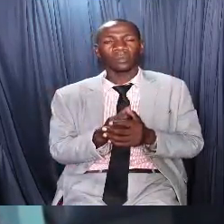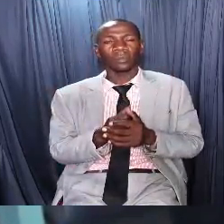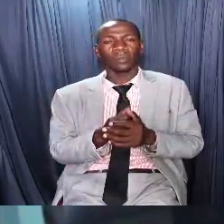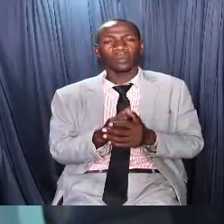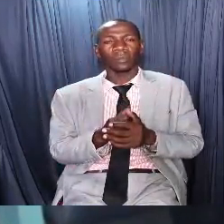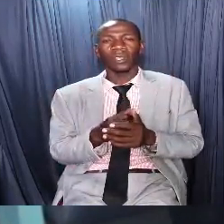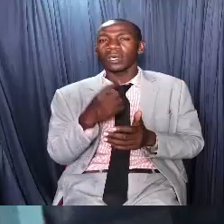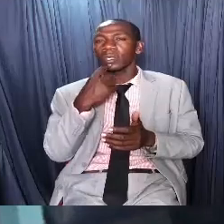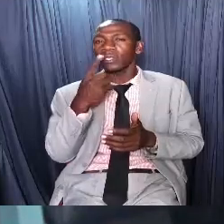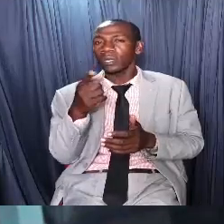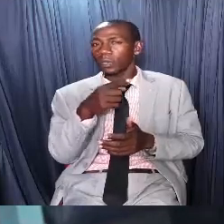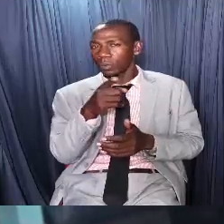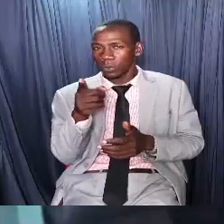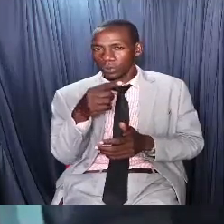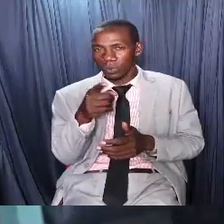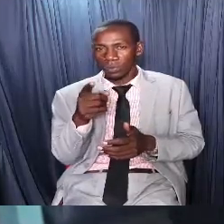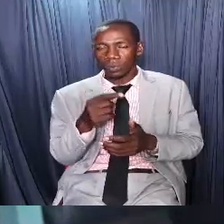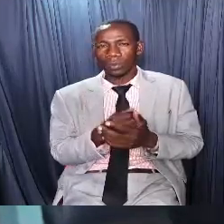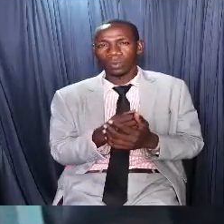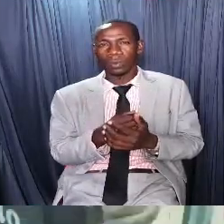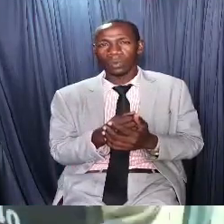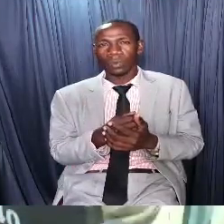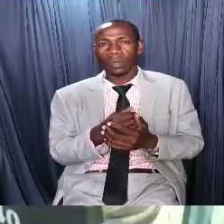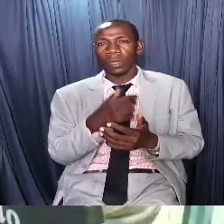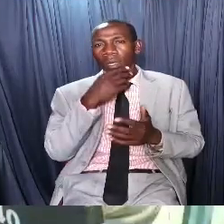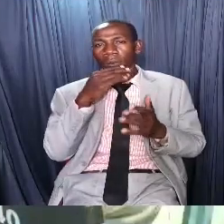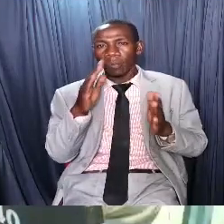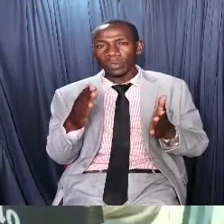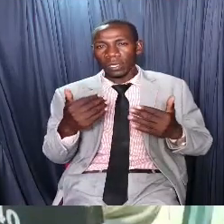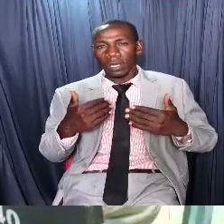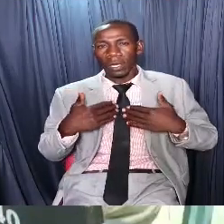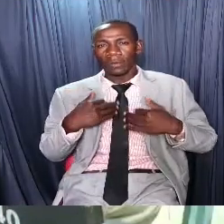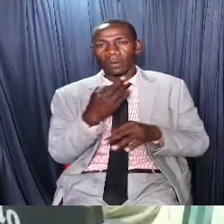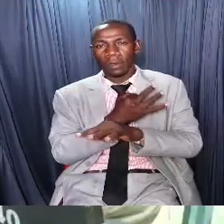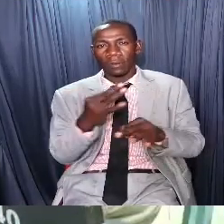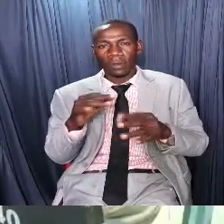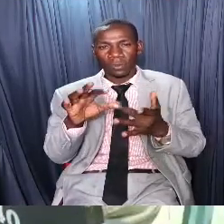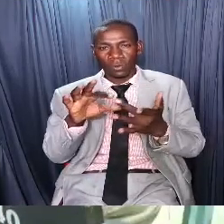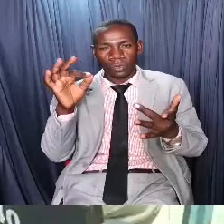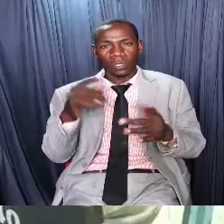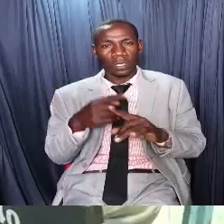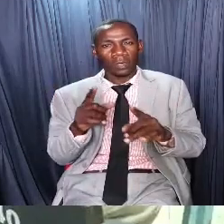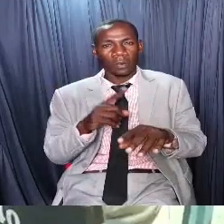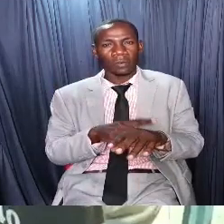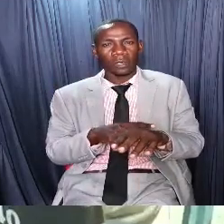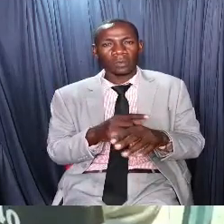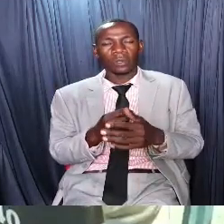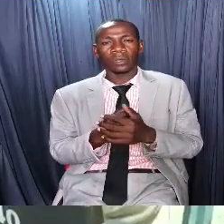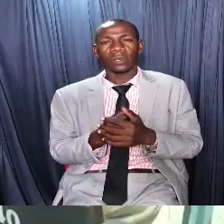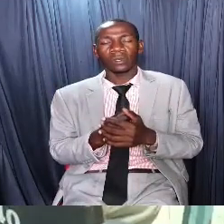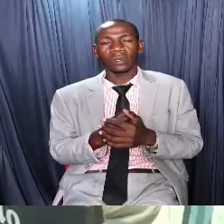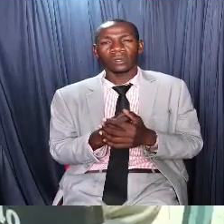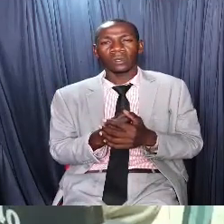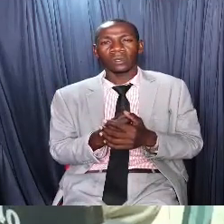Ndio nimekuambia. That's what I've told you. Ni mtu awe na wokovu wa kujichagulia mwenyewe sasa. You have a choice in your own salvation.